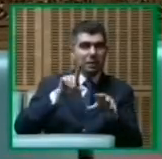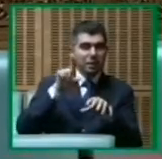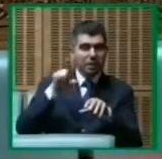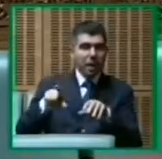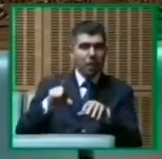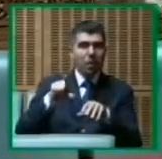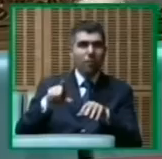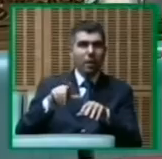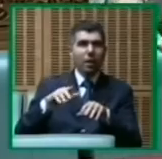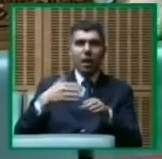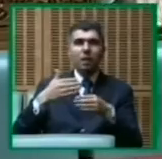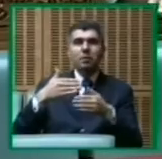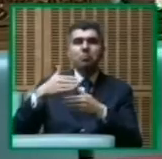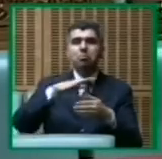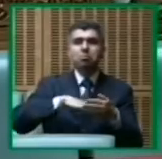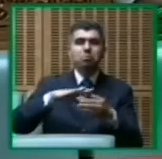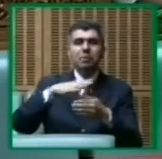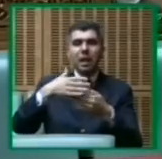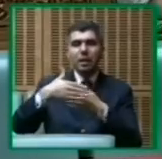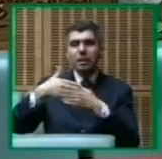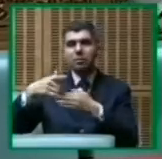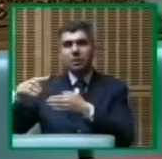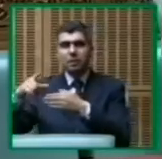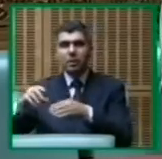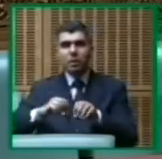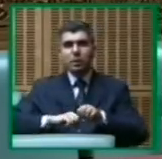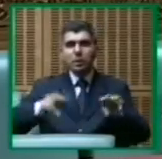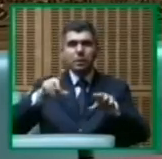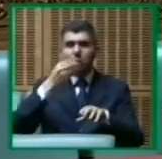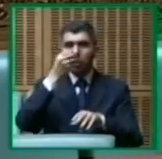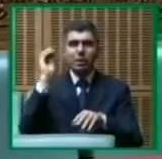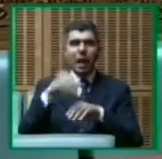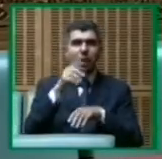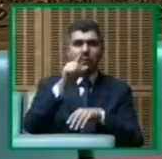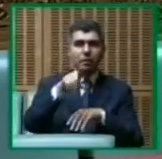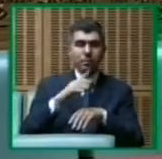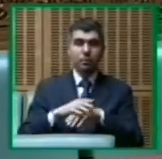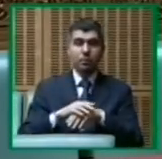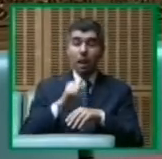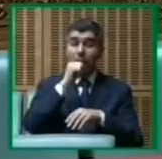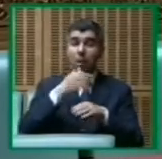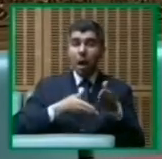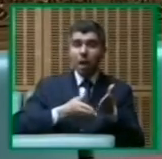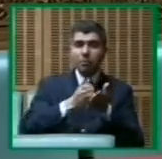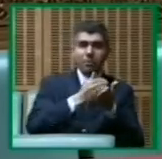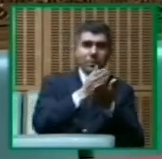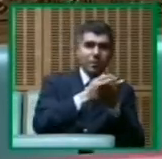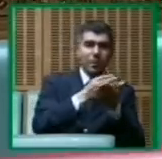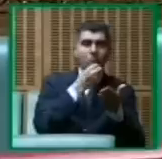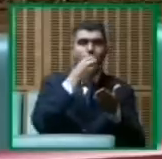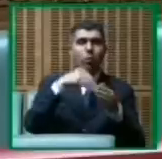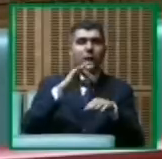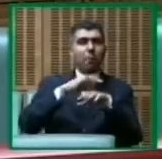بالمناطق المجاوره بالتلوث، وكذلك الماء الصالح للشرب.